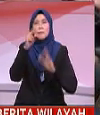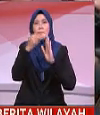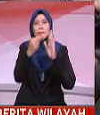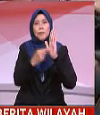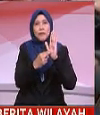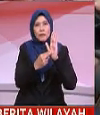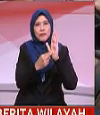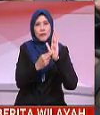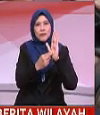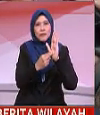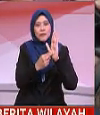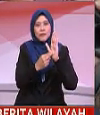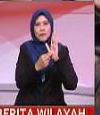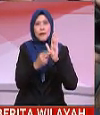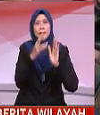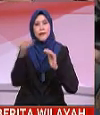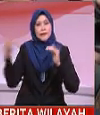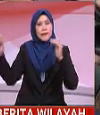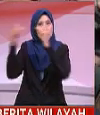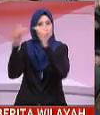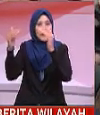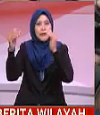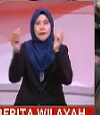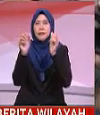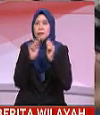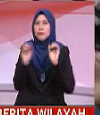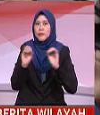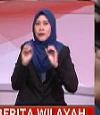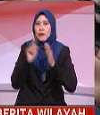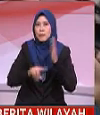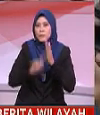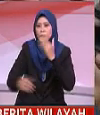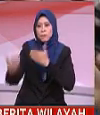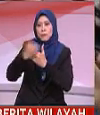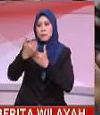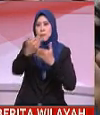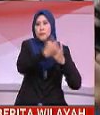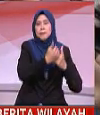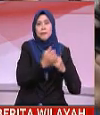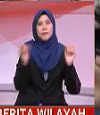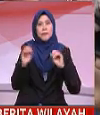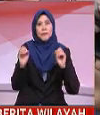itu dengan tegas dan adil tanpa adanya gangguan daripada